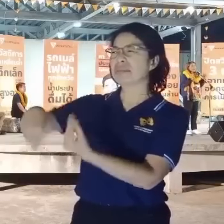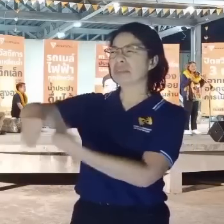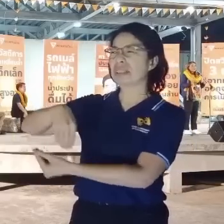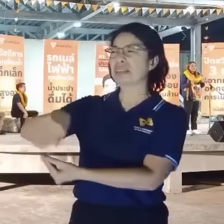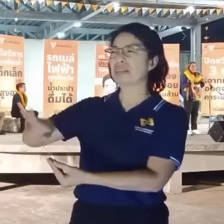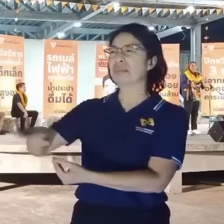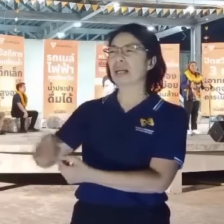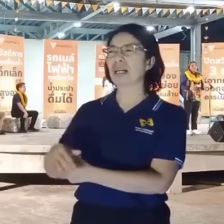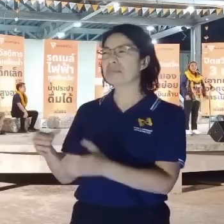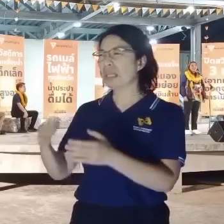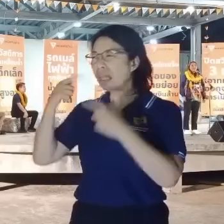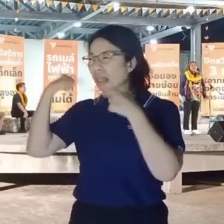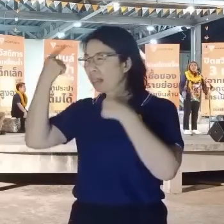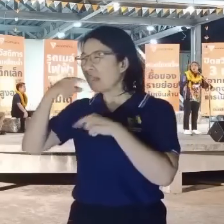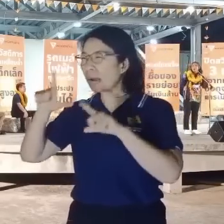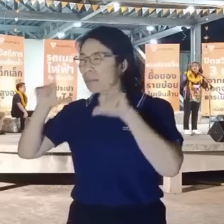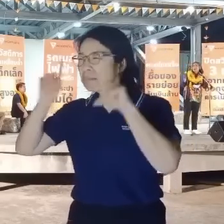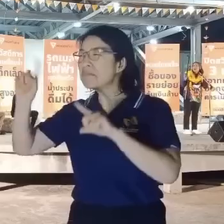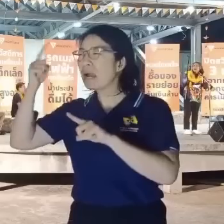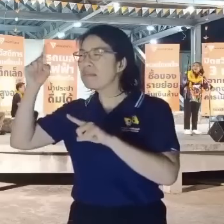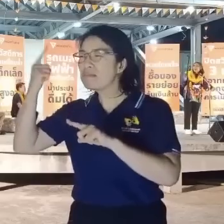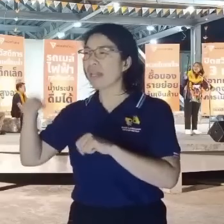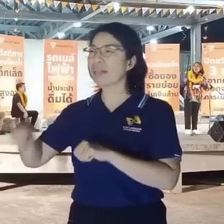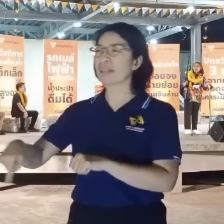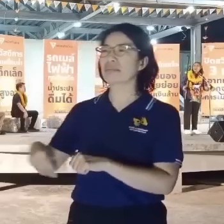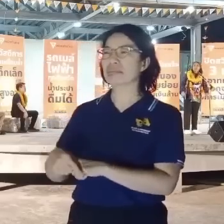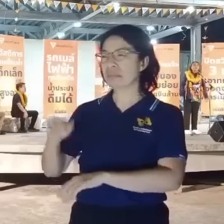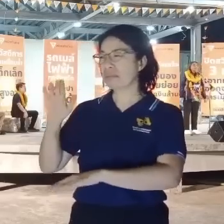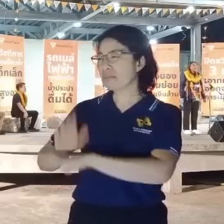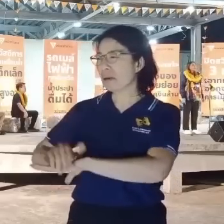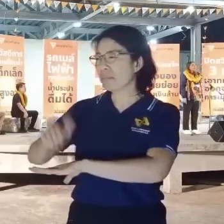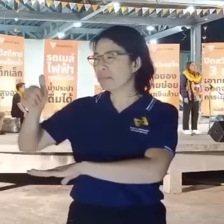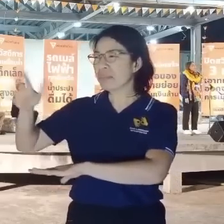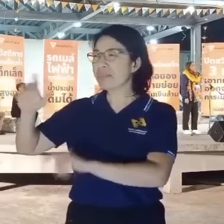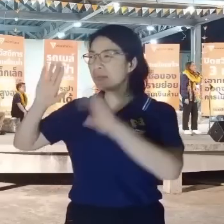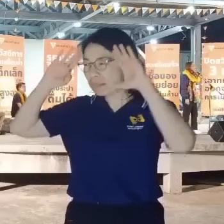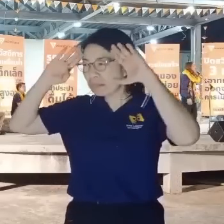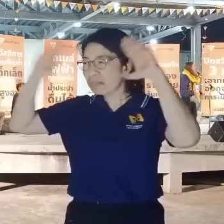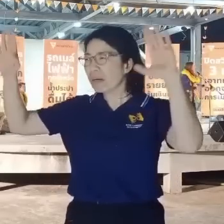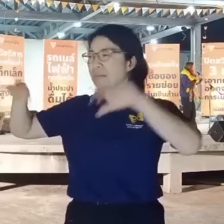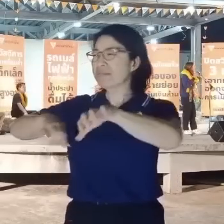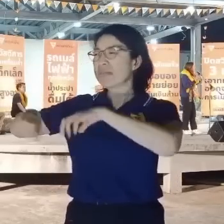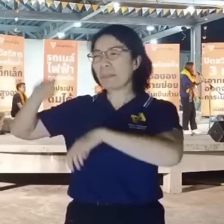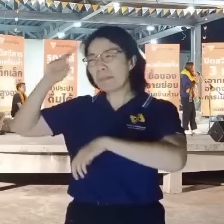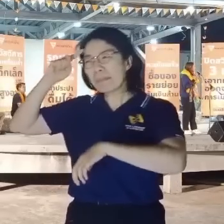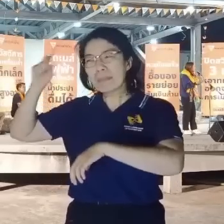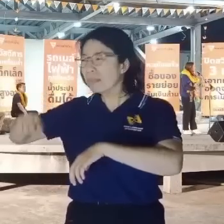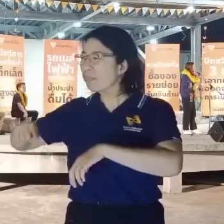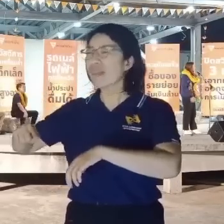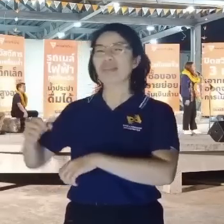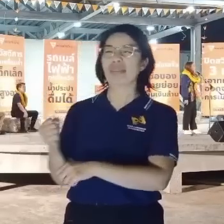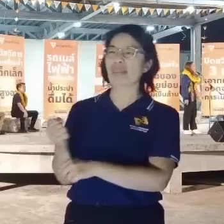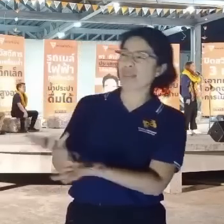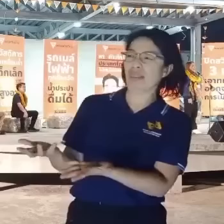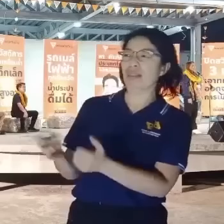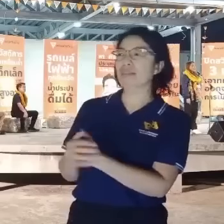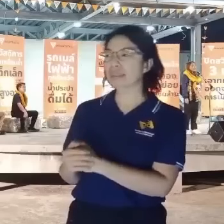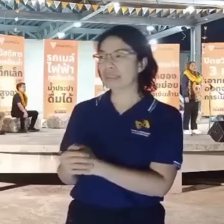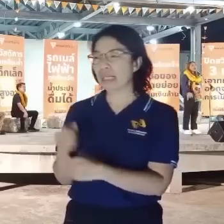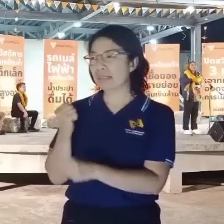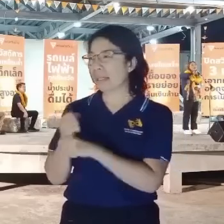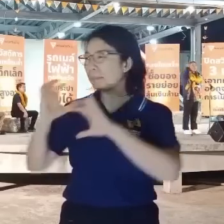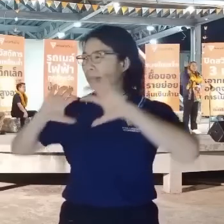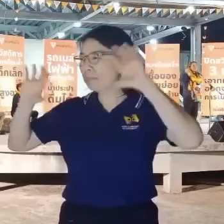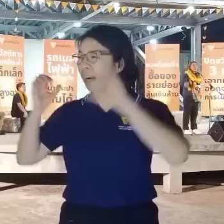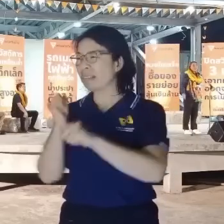ไกลมันมีแต่หน้าใหม่คนก้าวไกลมันไม่มีประสบการณ์ในการบริหารมันไม่เคยมีประสบการณ์บริหารภาครัฐม